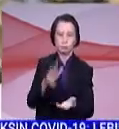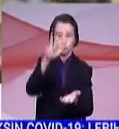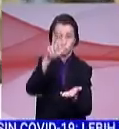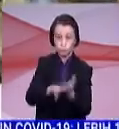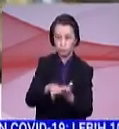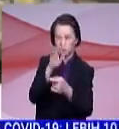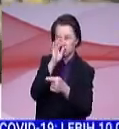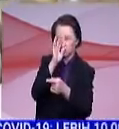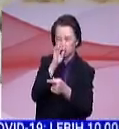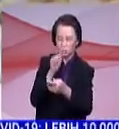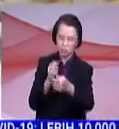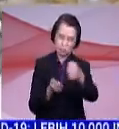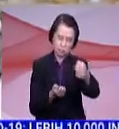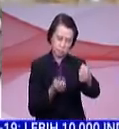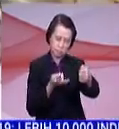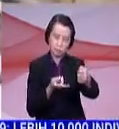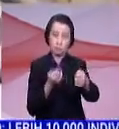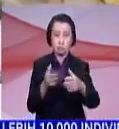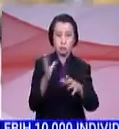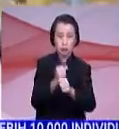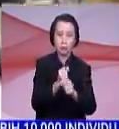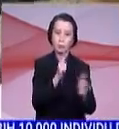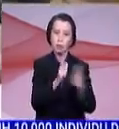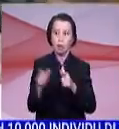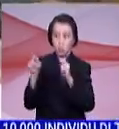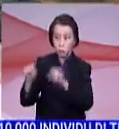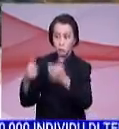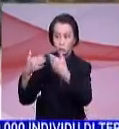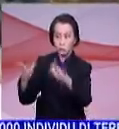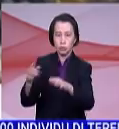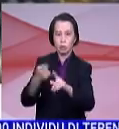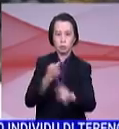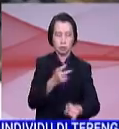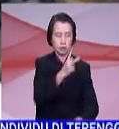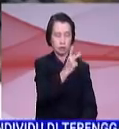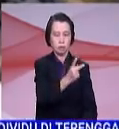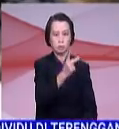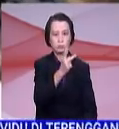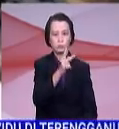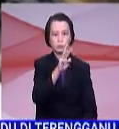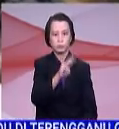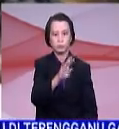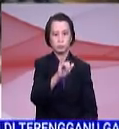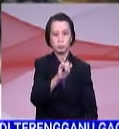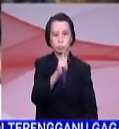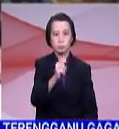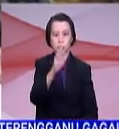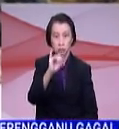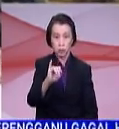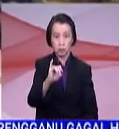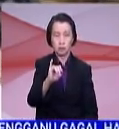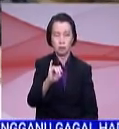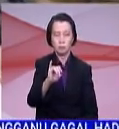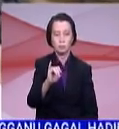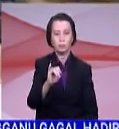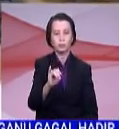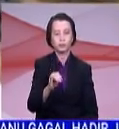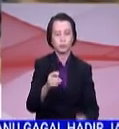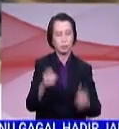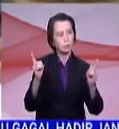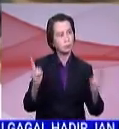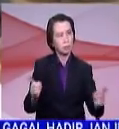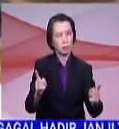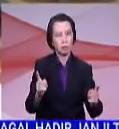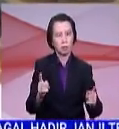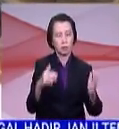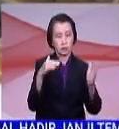Pengisytiharan palsu itu dibuat bagi mendapat kebenaran beroperasi daripada Kementerian Perdagangan Antarabangsa dan Industri MITI sepanjang